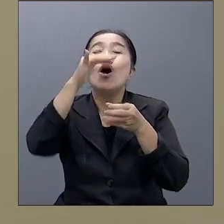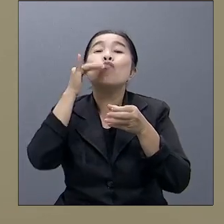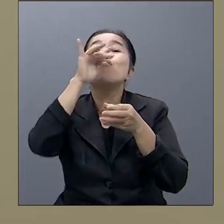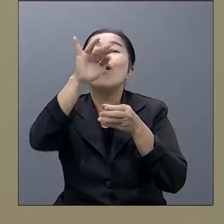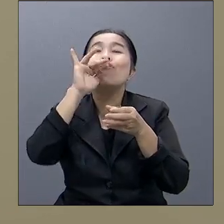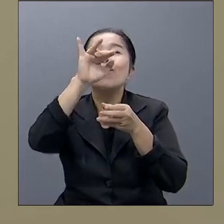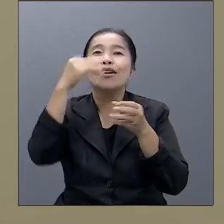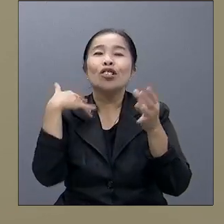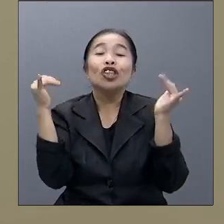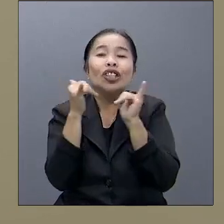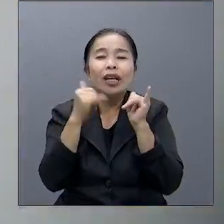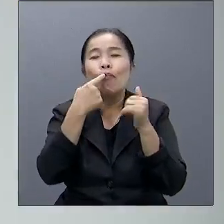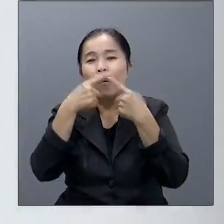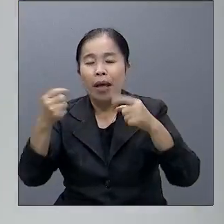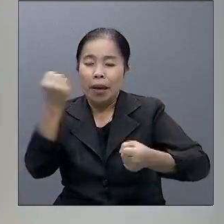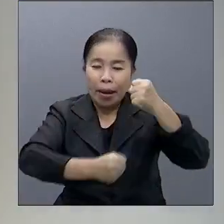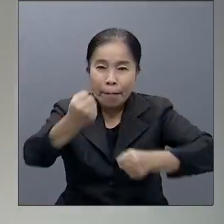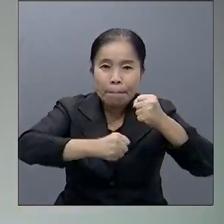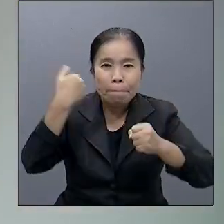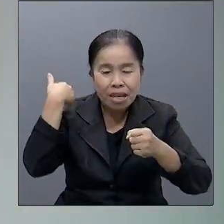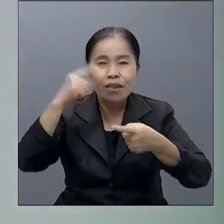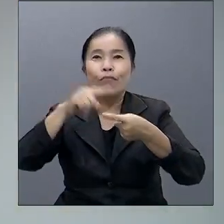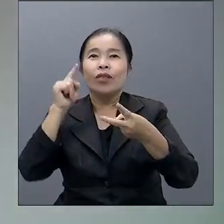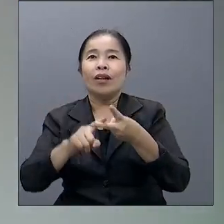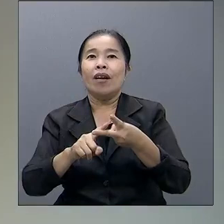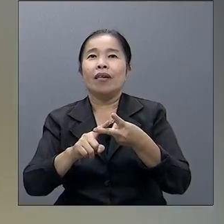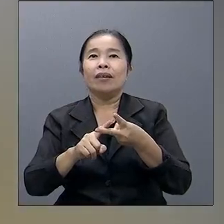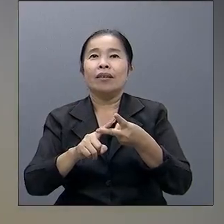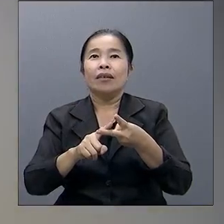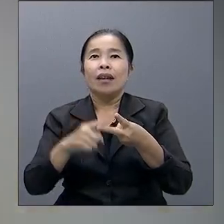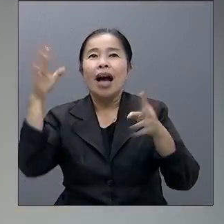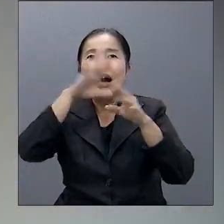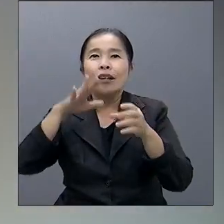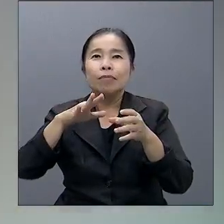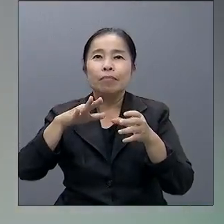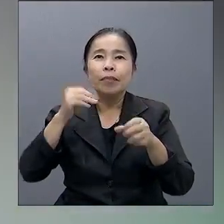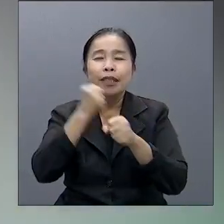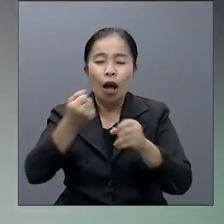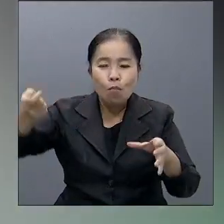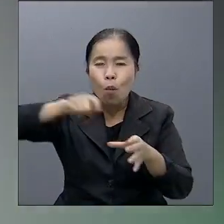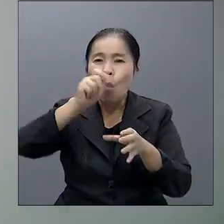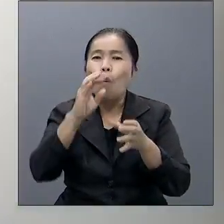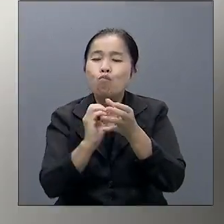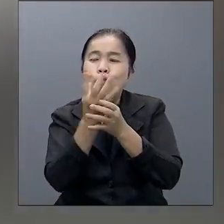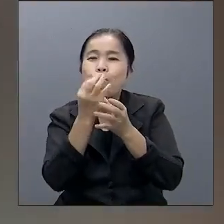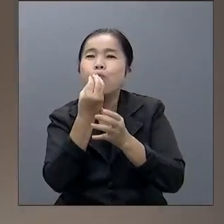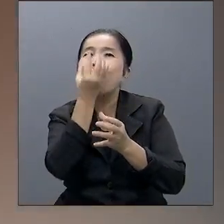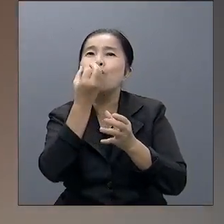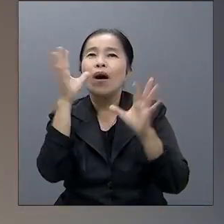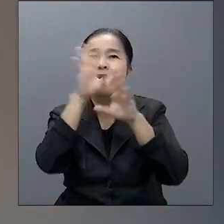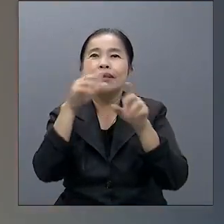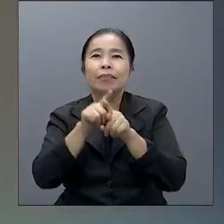มีหลายแบบนะแบบไอติมผัดก็มีแบบที่มันเป็นเหมือนเนี่ย ค่ะ เหมือนเขาไปอบหรือไปอัดอะไรก็ไม่รู้อะเนาะ ใช่ แล้วมันจะอยู่ใน